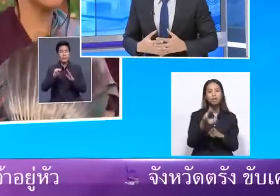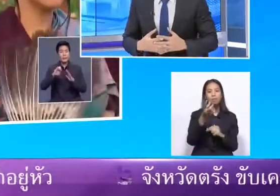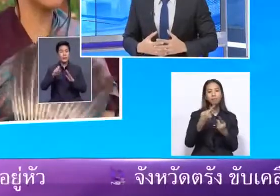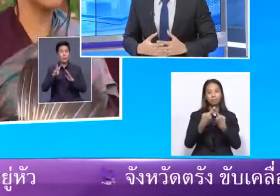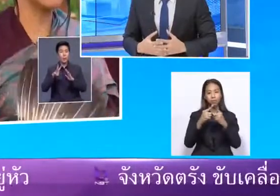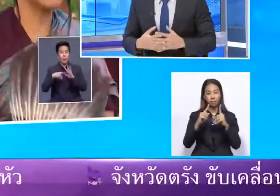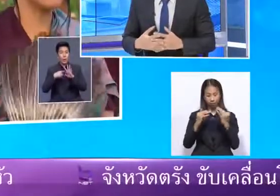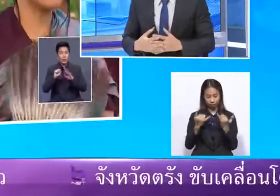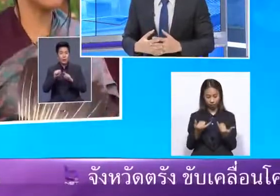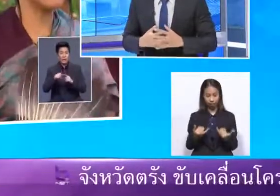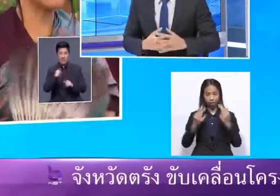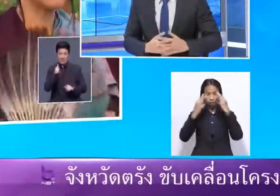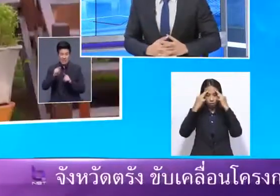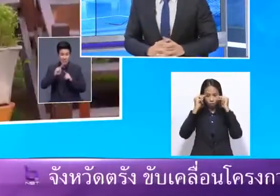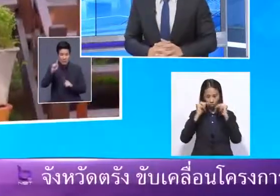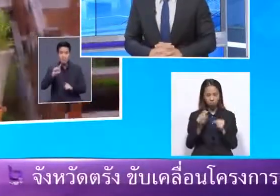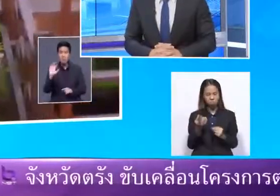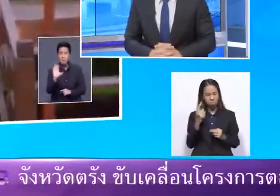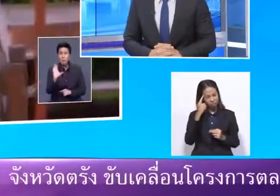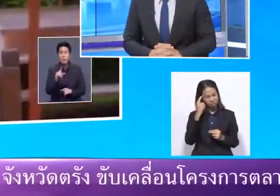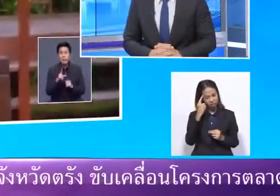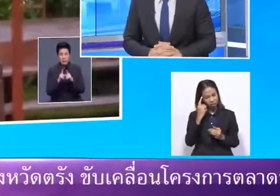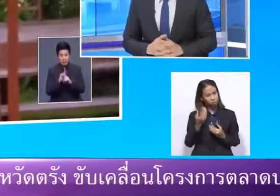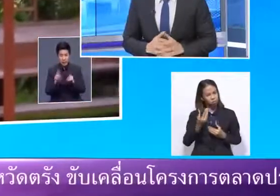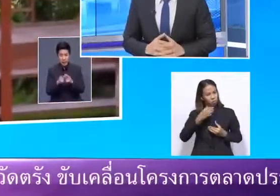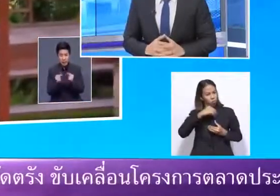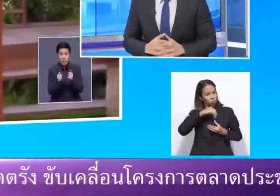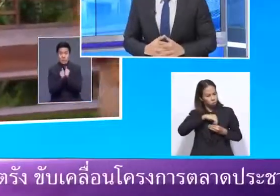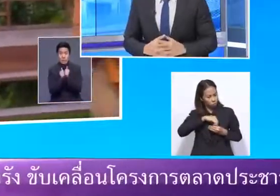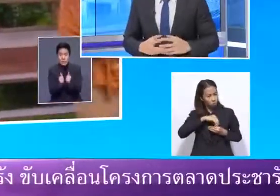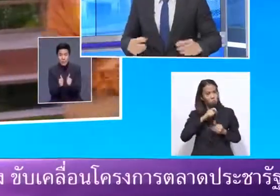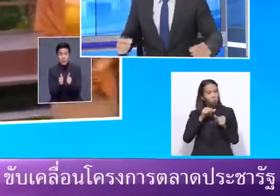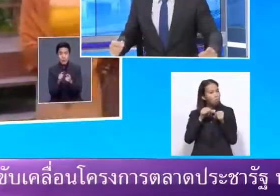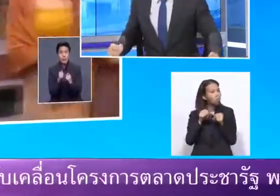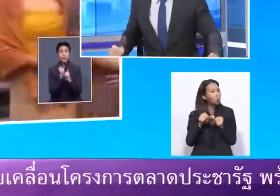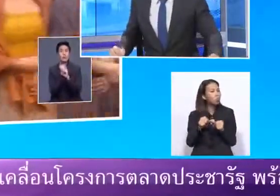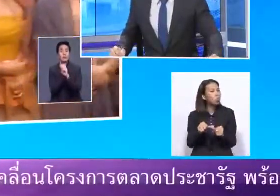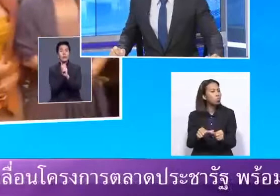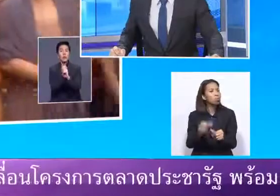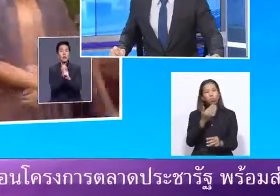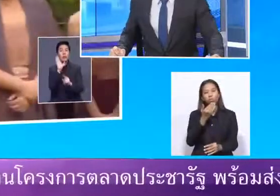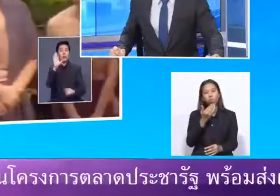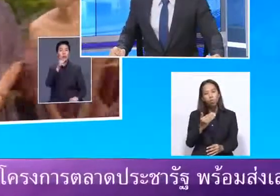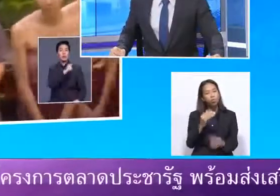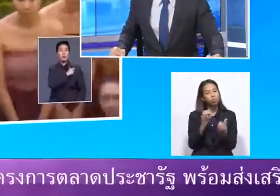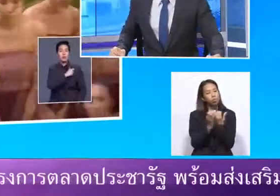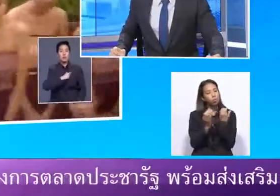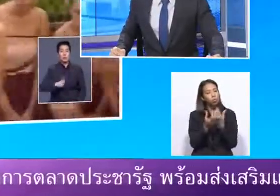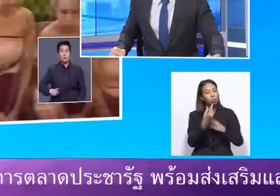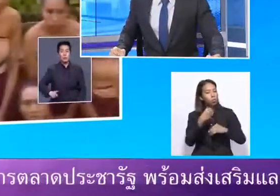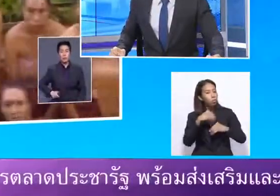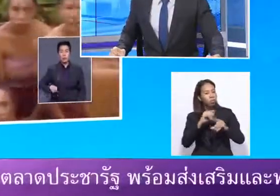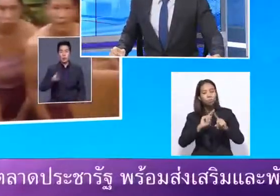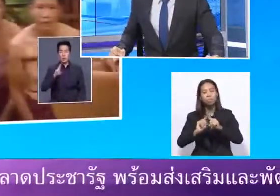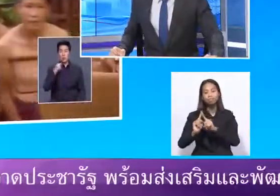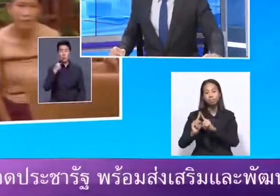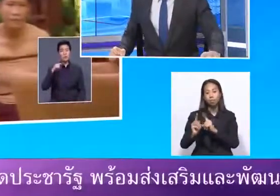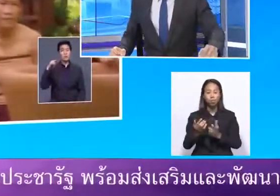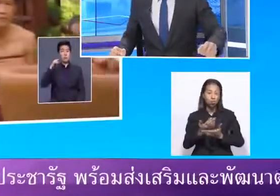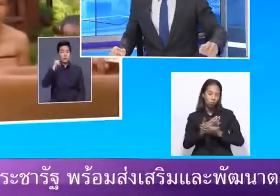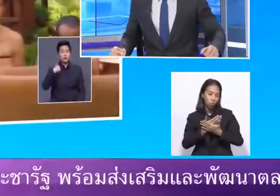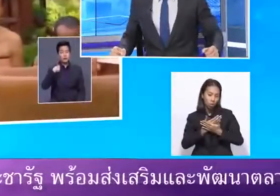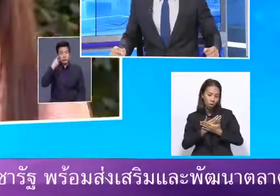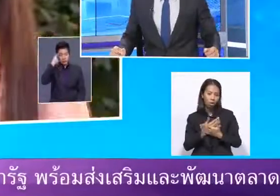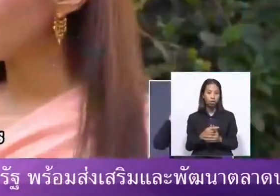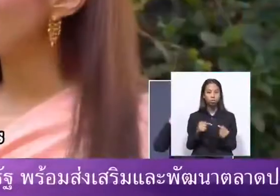นตรีเองก็มั่นใจว่าอยู่ในสายเลือดอย่างแน่นอนนะครับทั้งอุดมการณ์ความรักชาตินะครับคุณธรรมจริยธรรมรวมไปถึงความจงรักภักดี